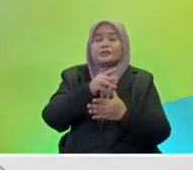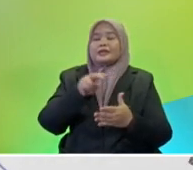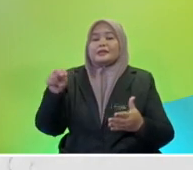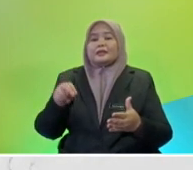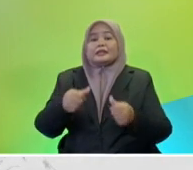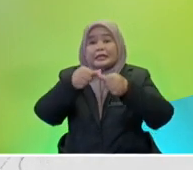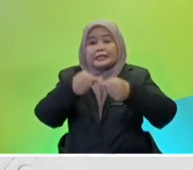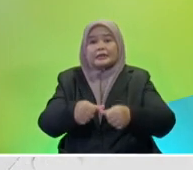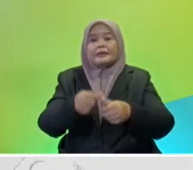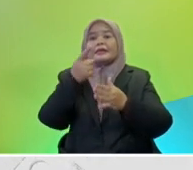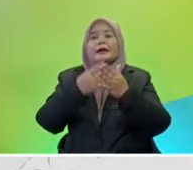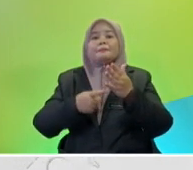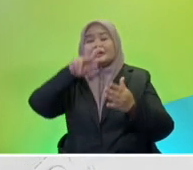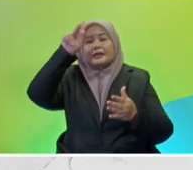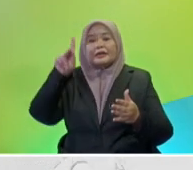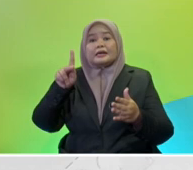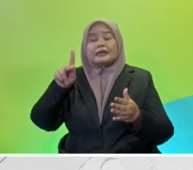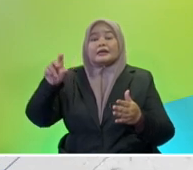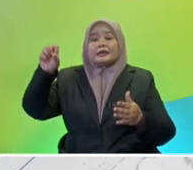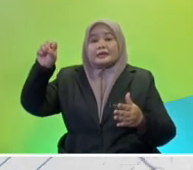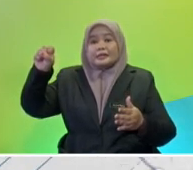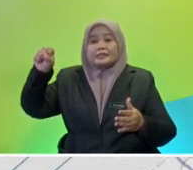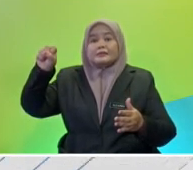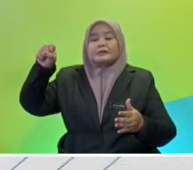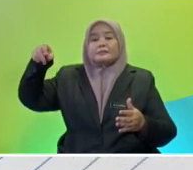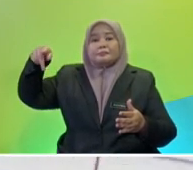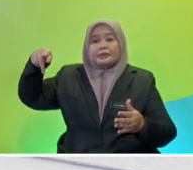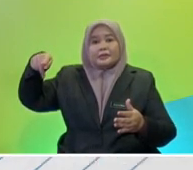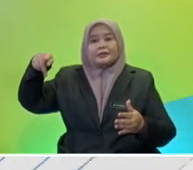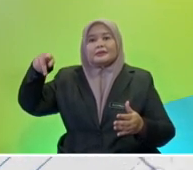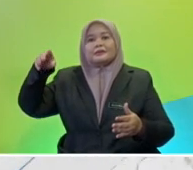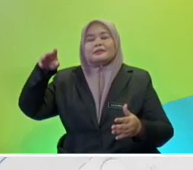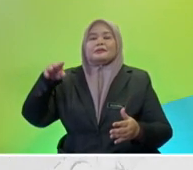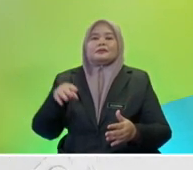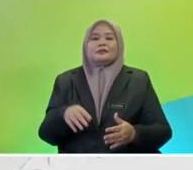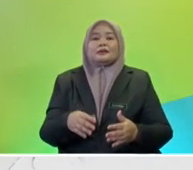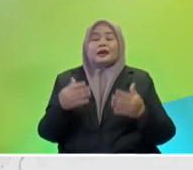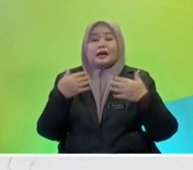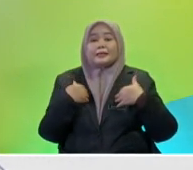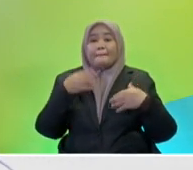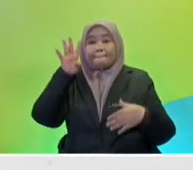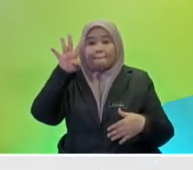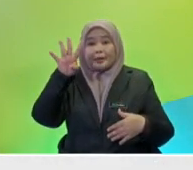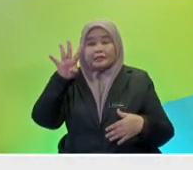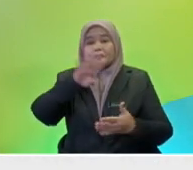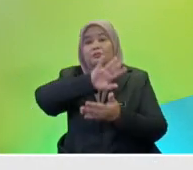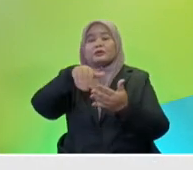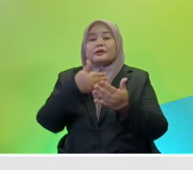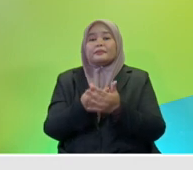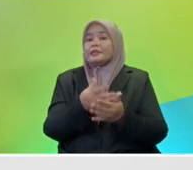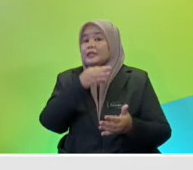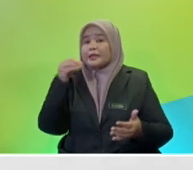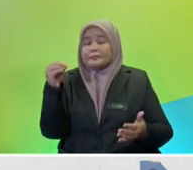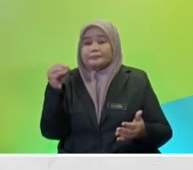tetapkan Apakah pula standard pembelajaran Oke dan sindet pembelajaran ini ada 4 kesemuanya dan